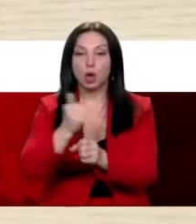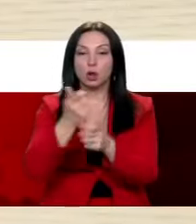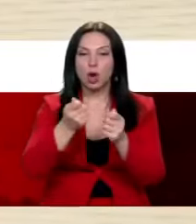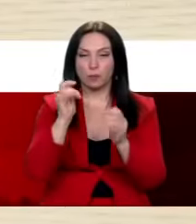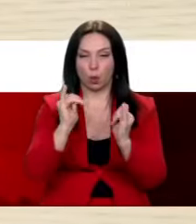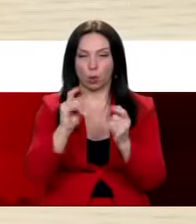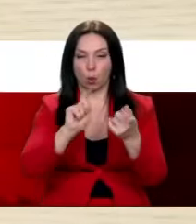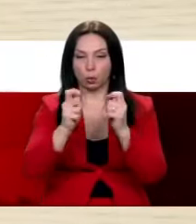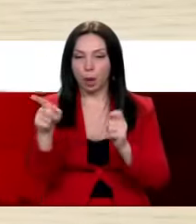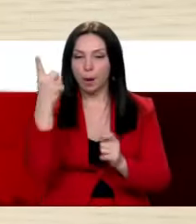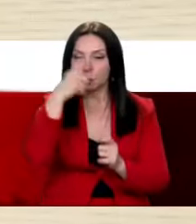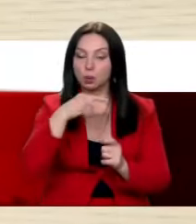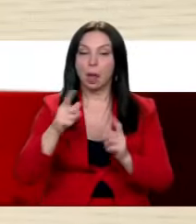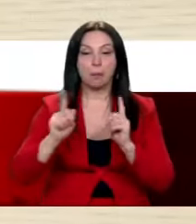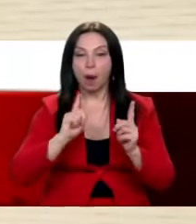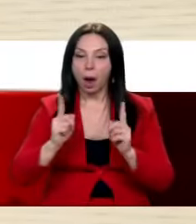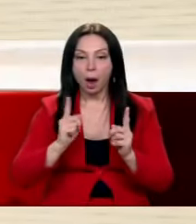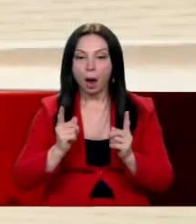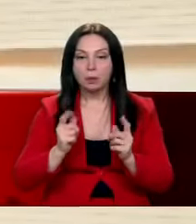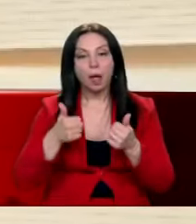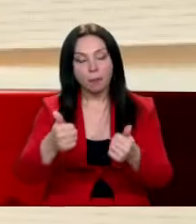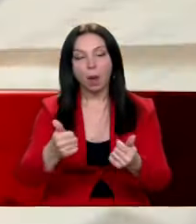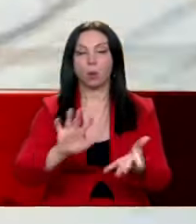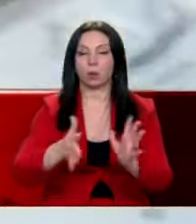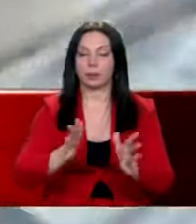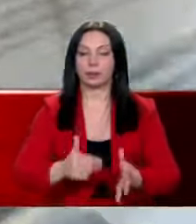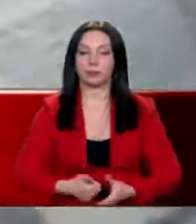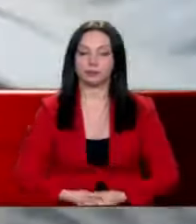görevini kötüye kullanmakla da yargılamaya konu edilebilecektir.